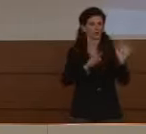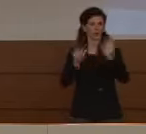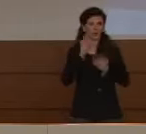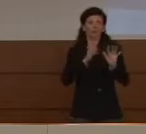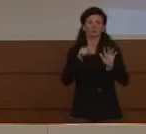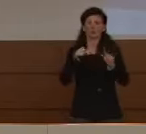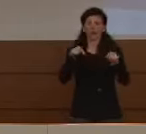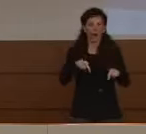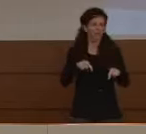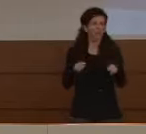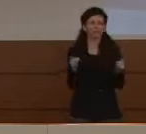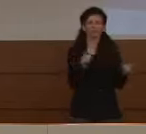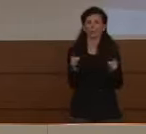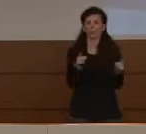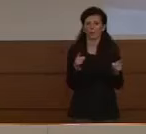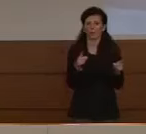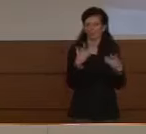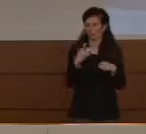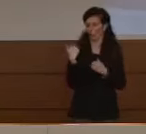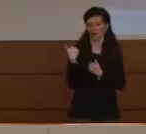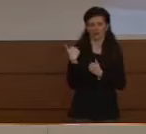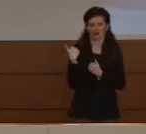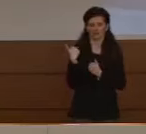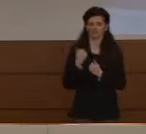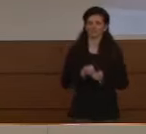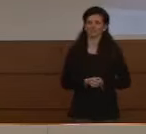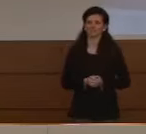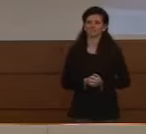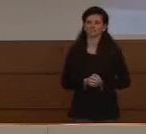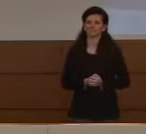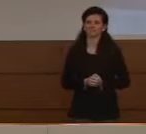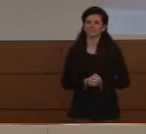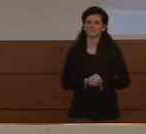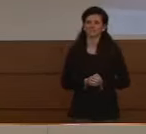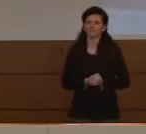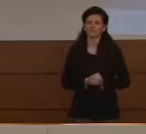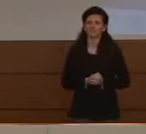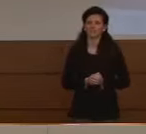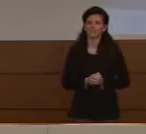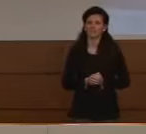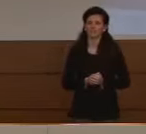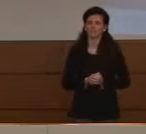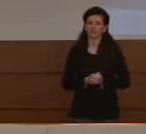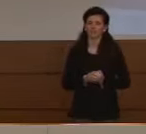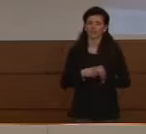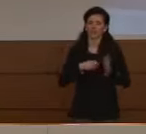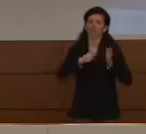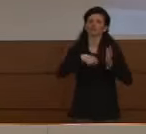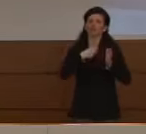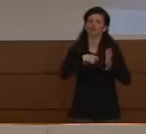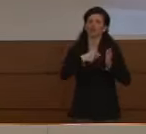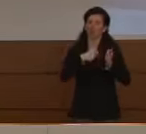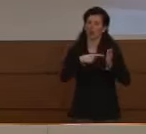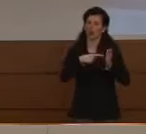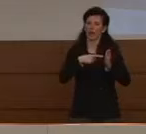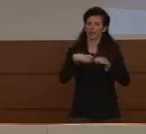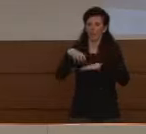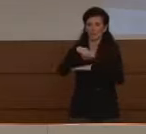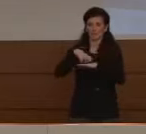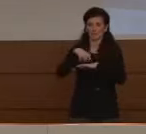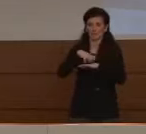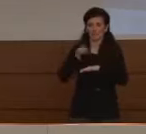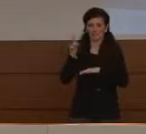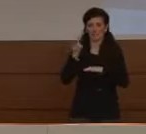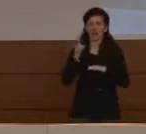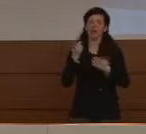vissuto in queste ultime ore credo che la circolare del ministero vada letta per come e